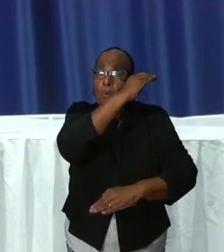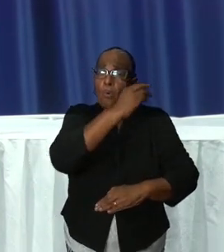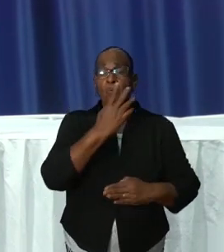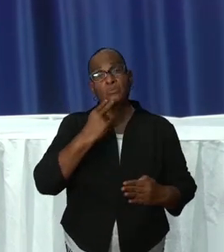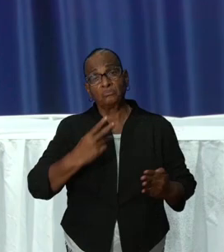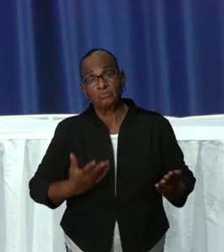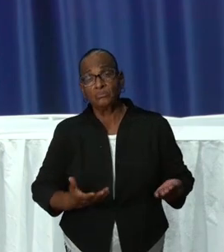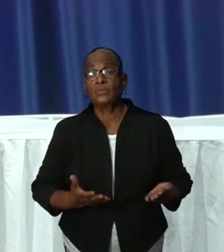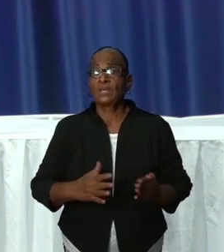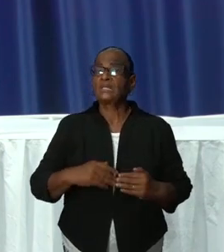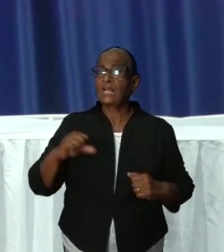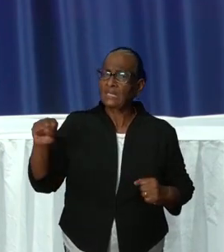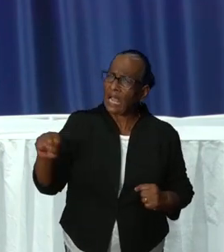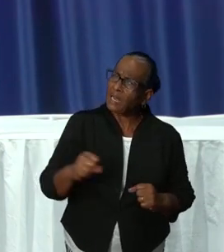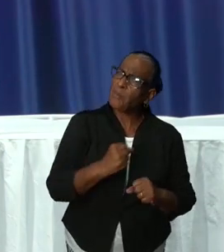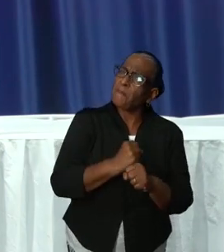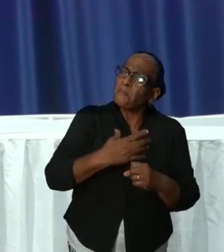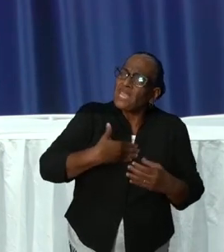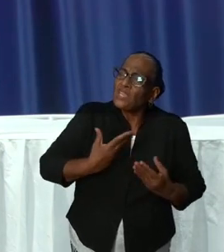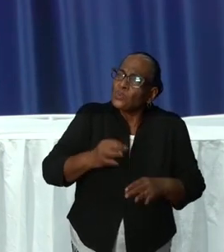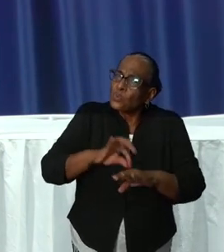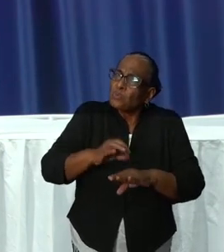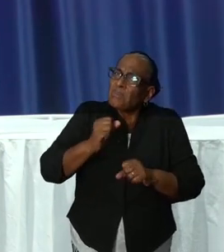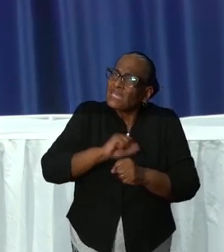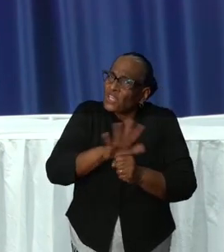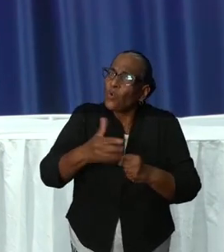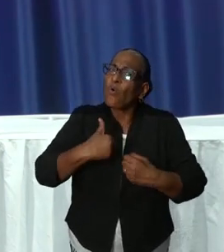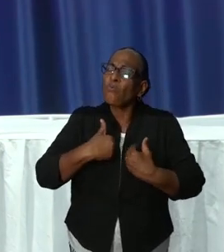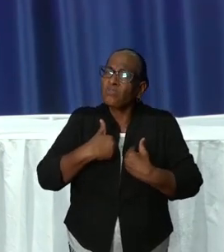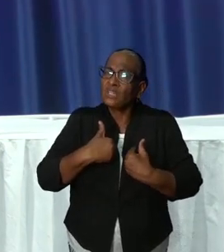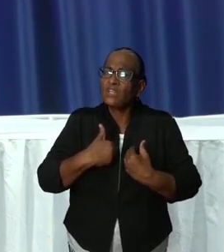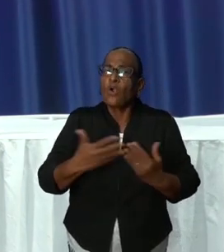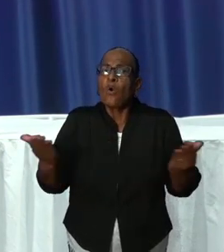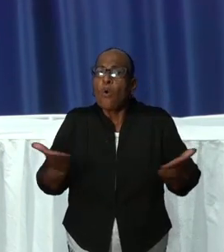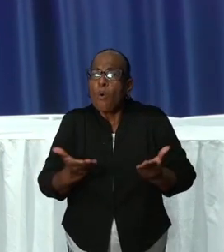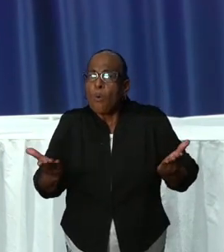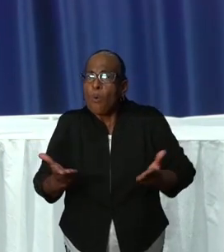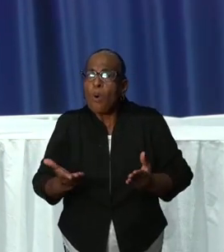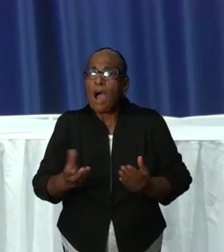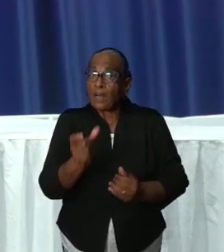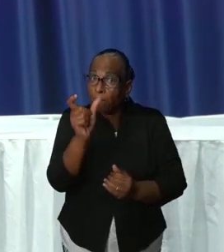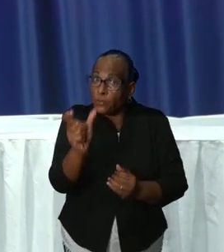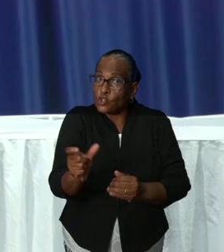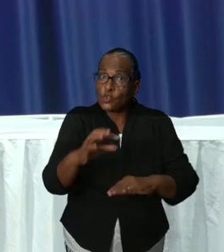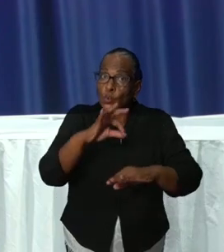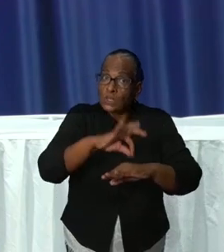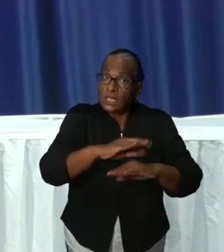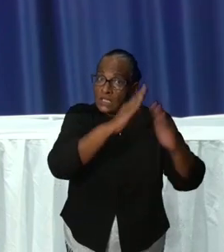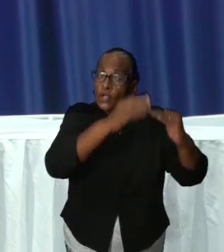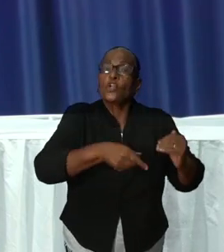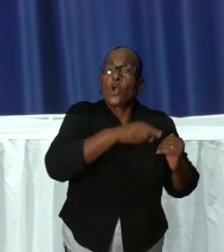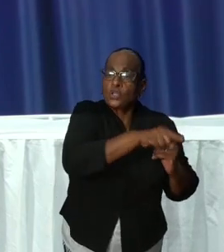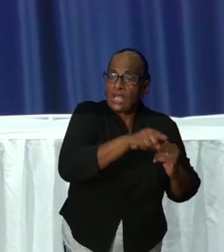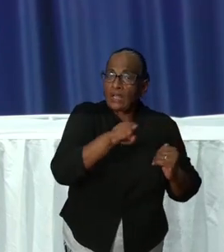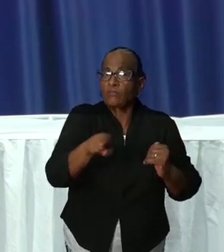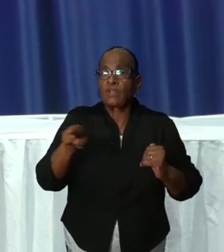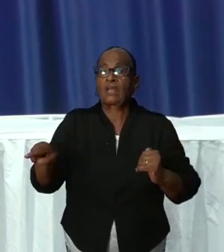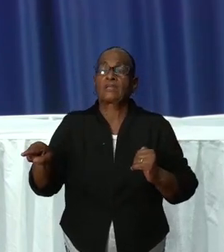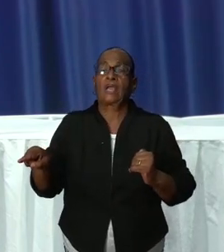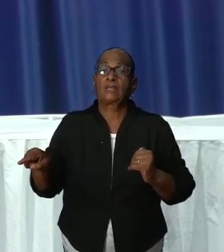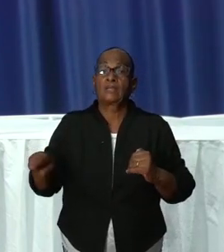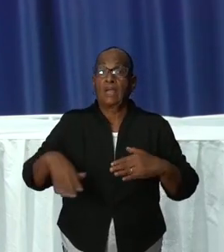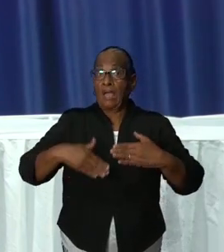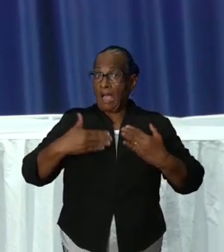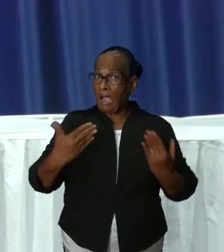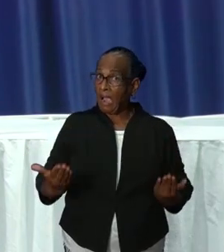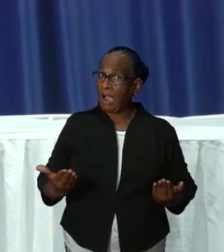En dat gaat allemaal meespelen om te bepalen waar iemand geplaatst gaat moeten worden. Zoals jullie allemaal weten